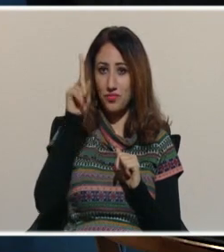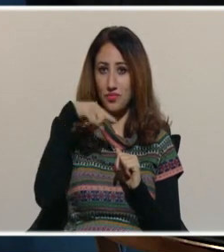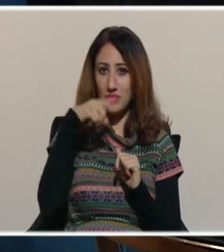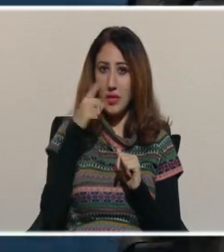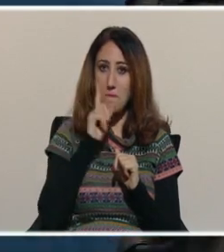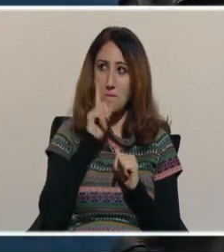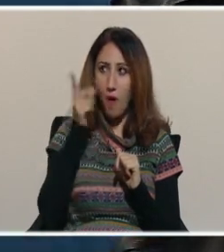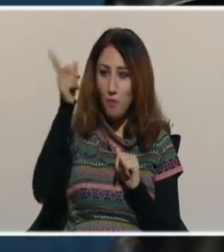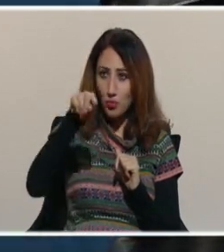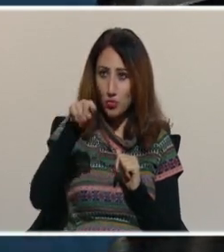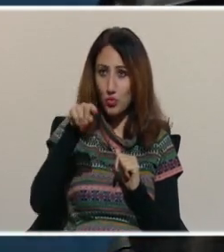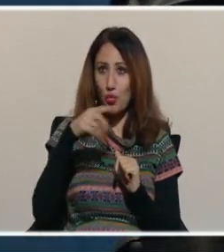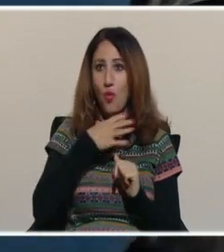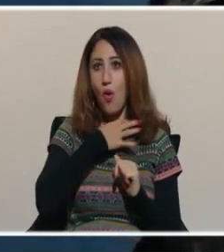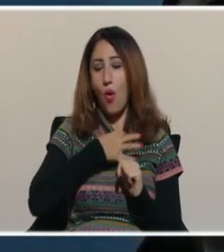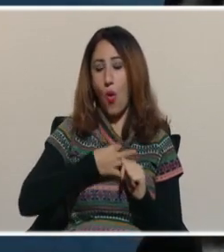مامة ياسين، العقد ده